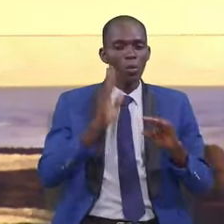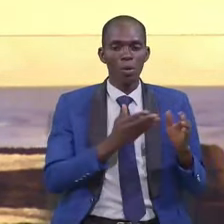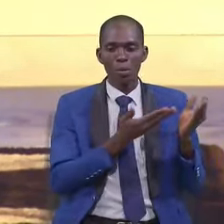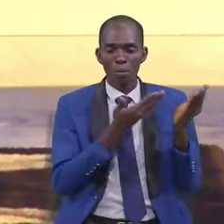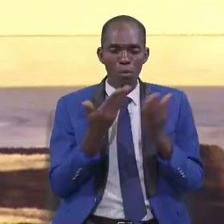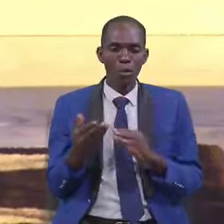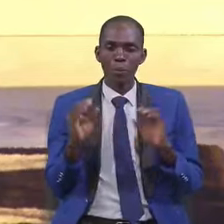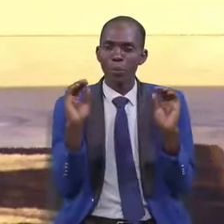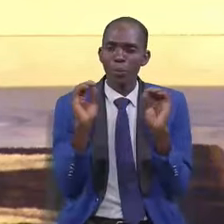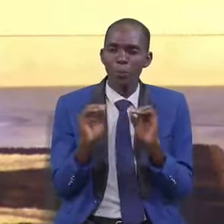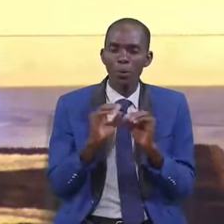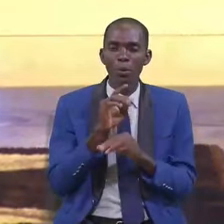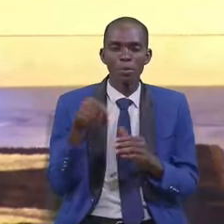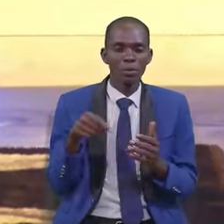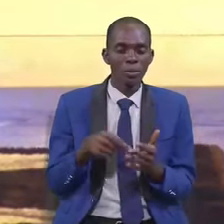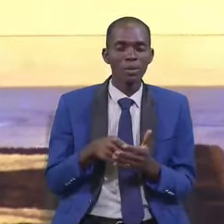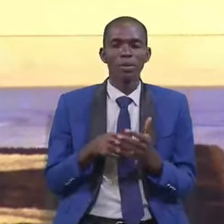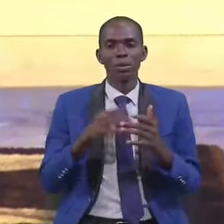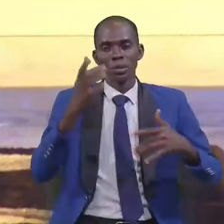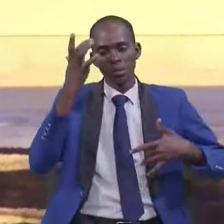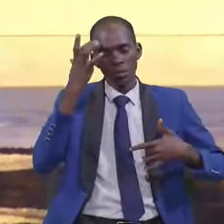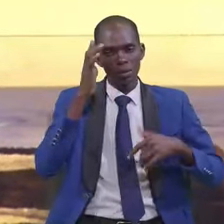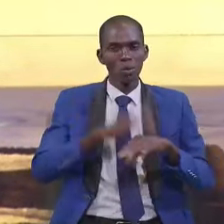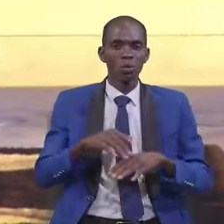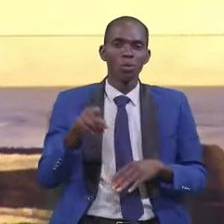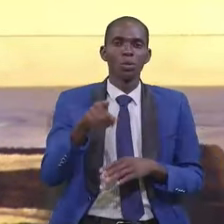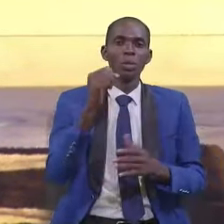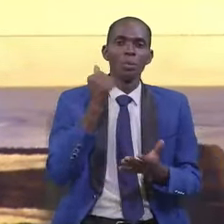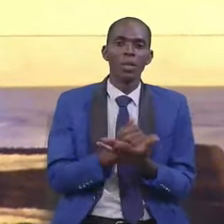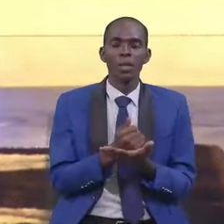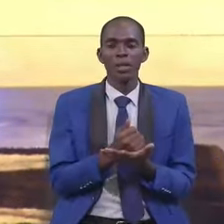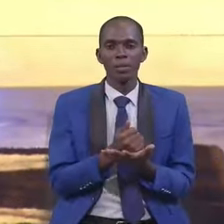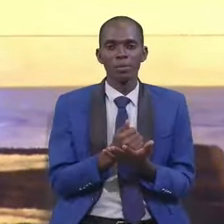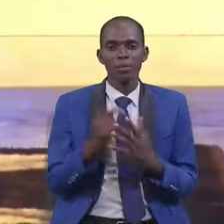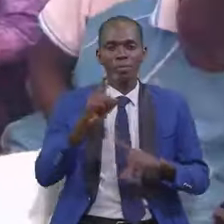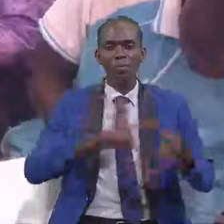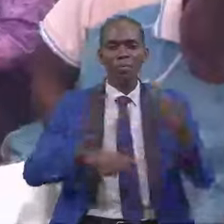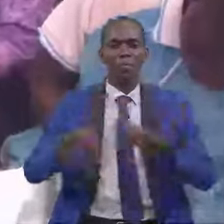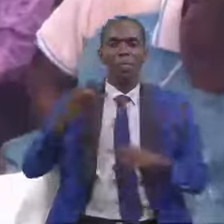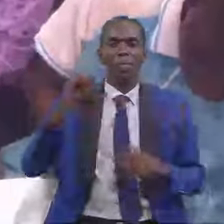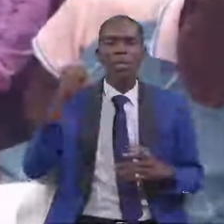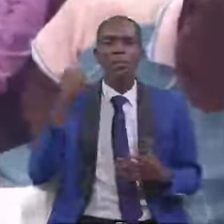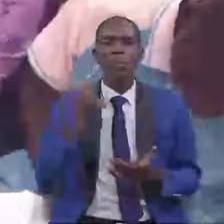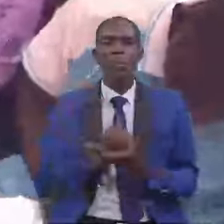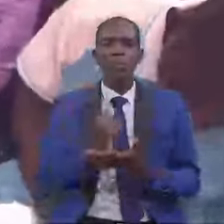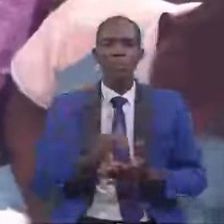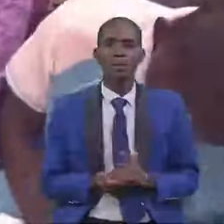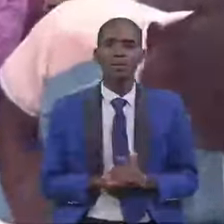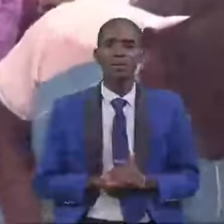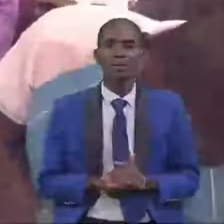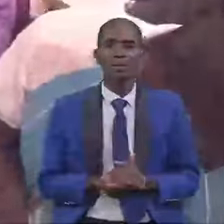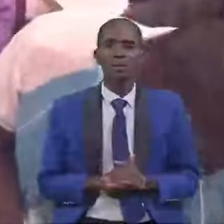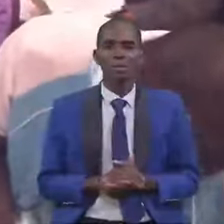te frapperai d'aucune des maladies. Je crois que vous allez dire amen. Donc,